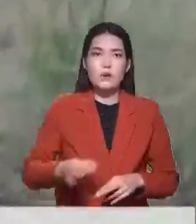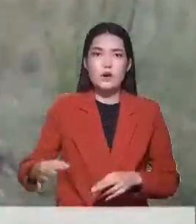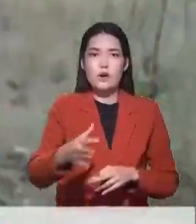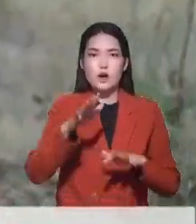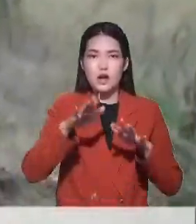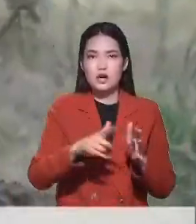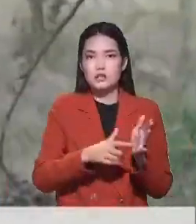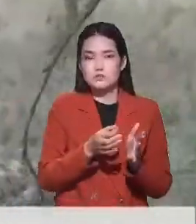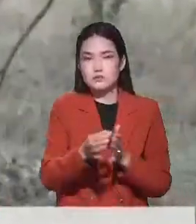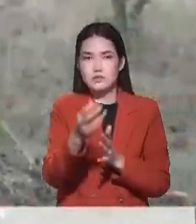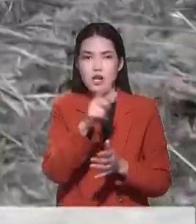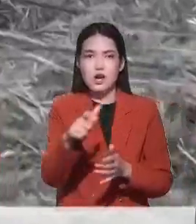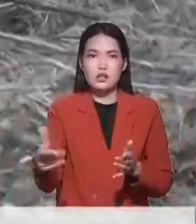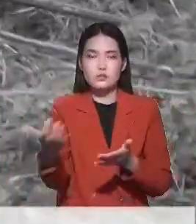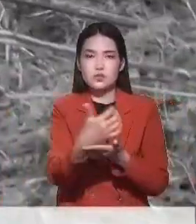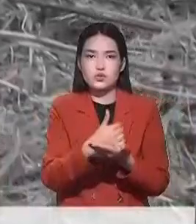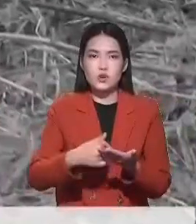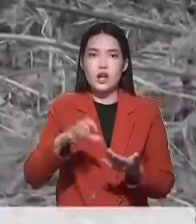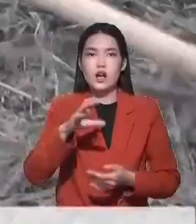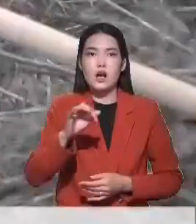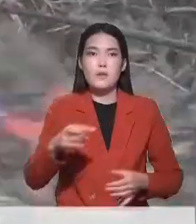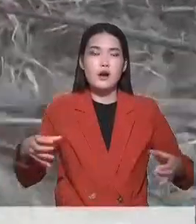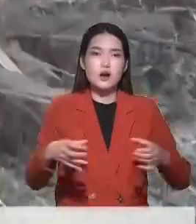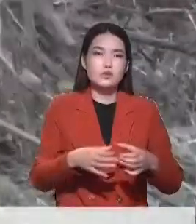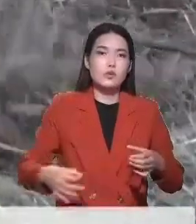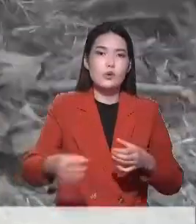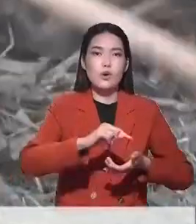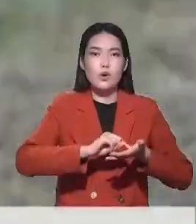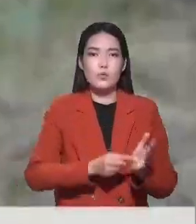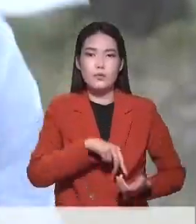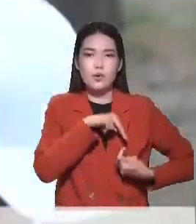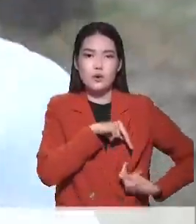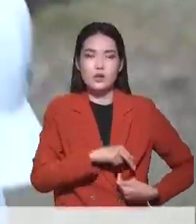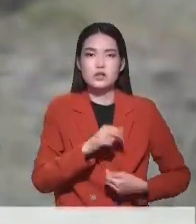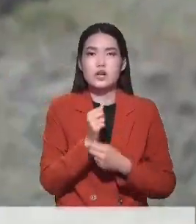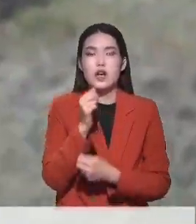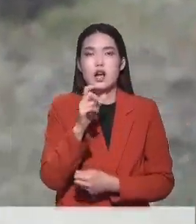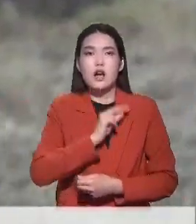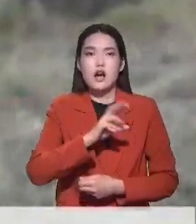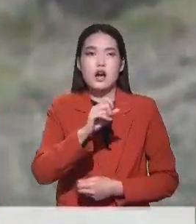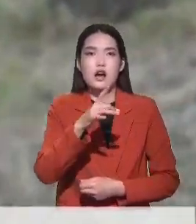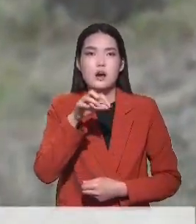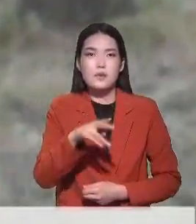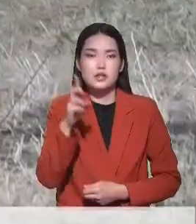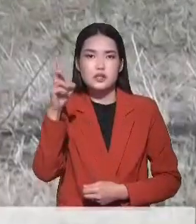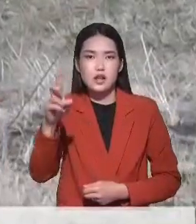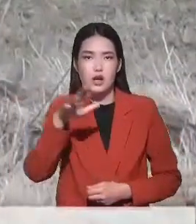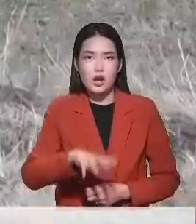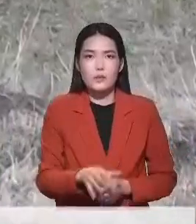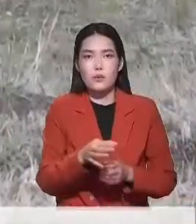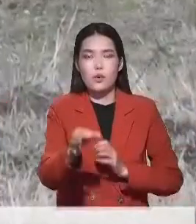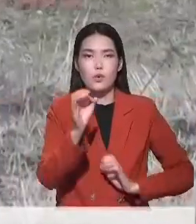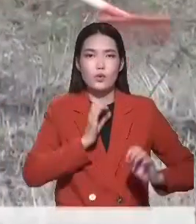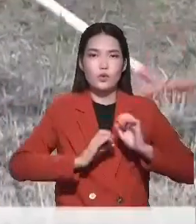адам жиналды. Жалпы ұлттық науқанға Аманат партиясы облыстық филиал қызметкерлері мен Ахмет Байтұрсынұлы атындағы өңірлік университет